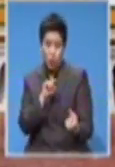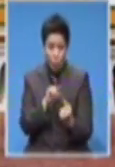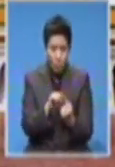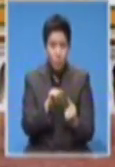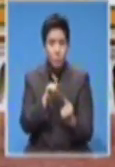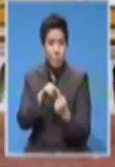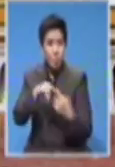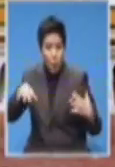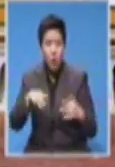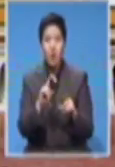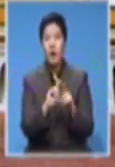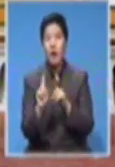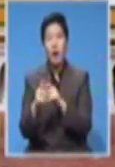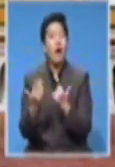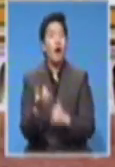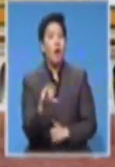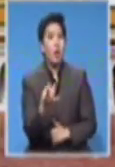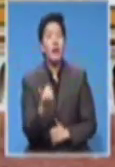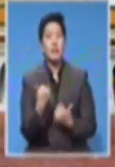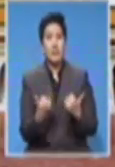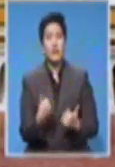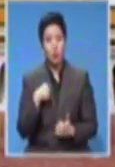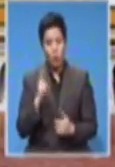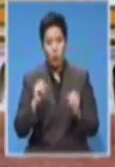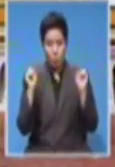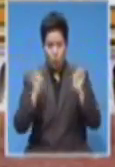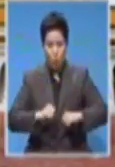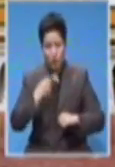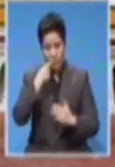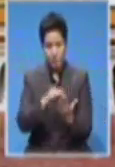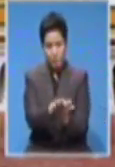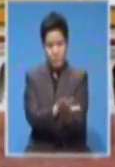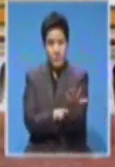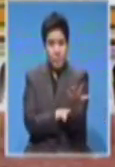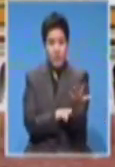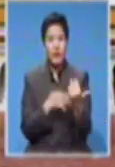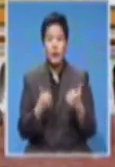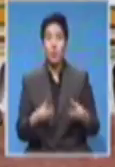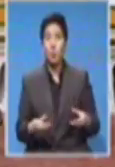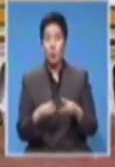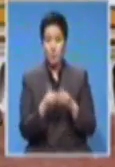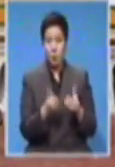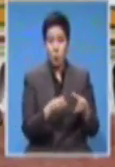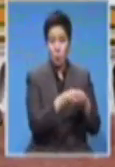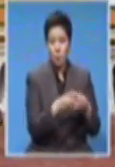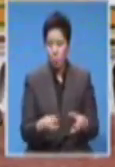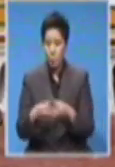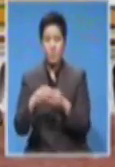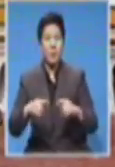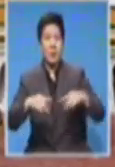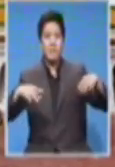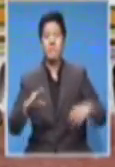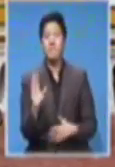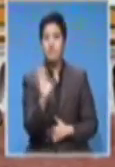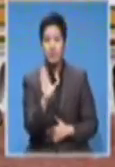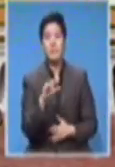ไรแค่ไหนจะเอาแค่ไหนกันนะต้องเป็นการทำข้อตกลงกับคนทั้งประเทศด้วยนะไม่ใช่เอากลุ่มนี้มาลบกลุ่มนี้กลุ่มนี้เห็นด้วยกลุ่มนี้ไม่เห็นแล้วก็ตีกันต่